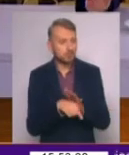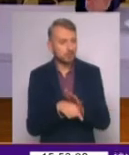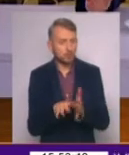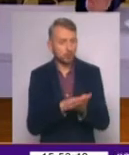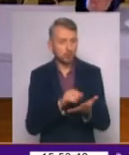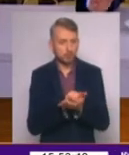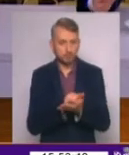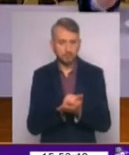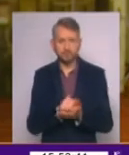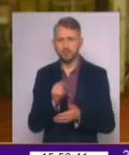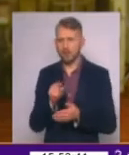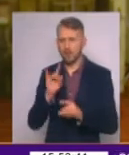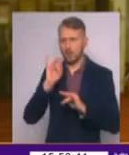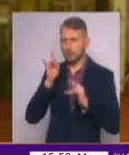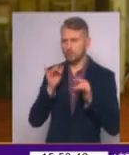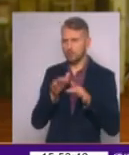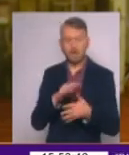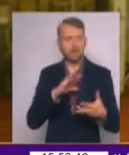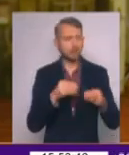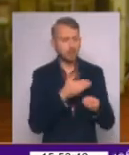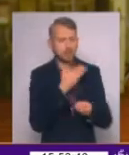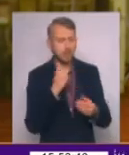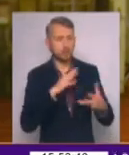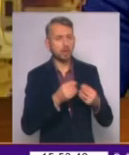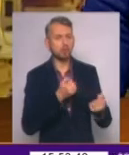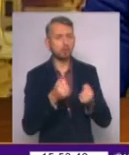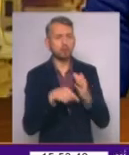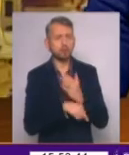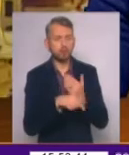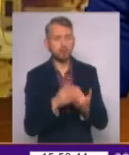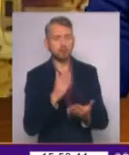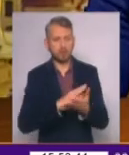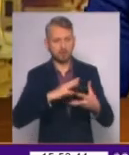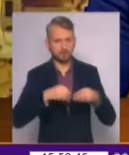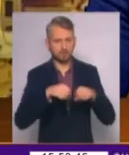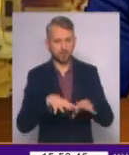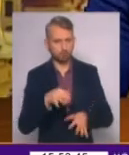Так, ну, ці всі, звичайно, гучні. Результату нема. Результатом боротьби з корупцією є вирок суду. Але